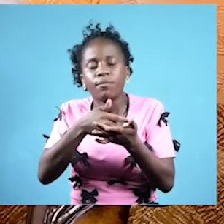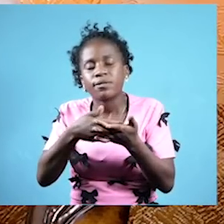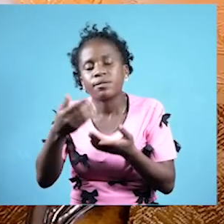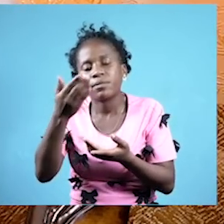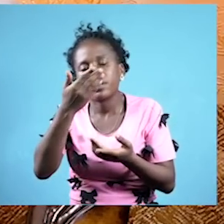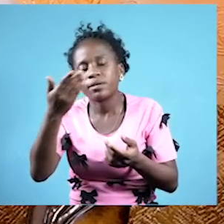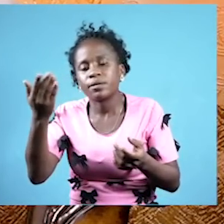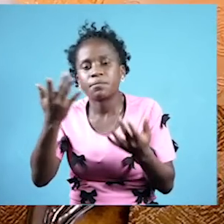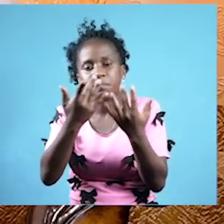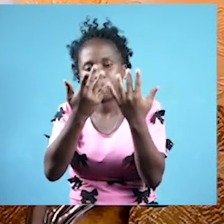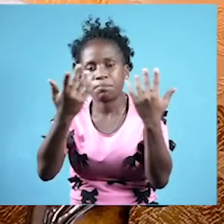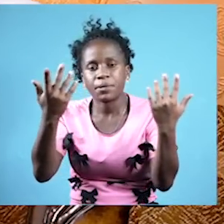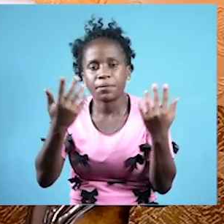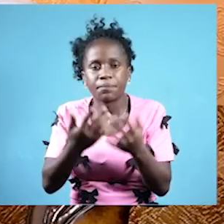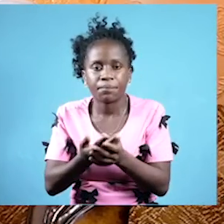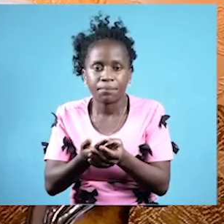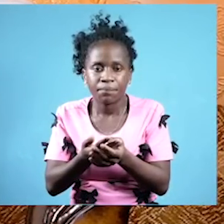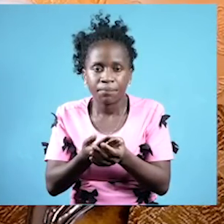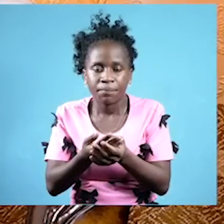Na majina mengine mengi.